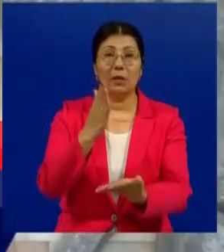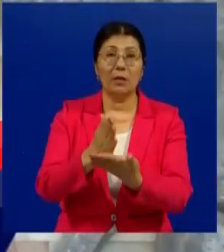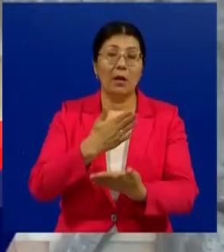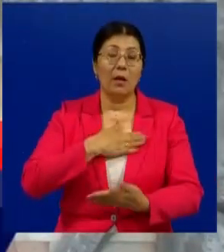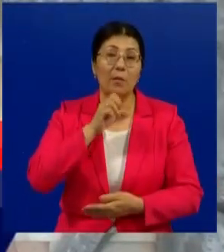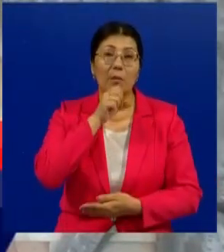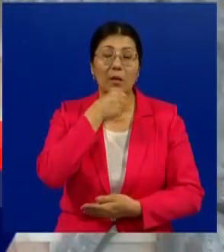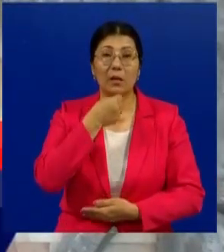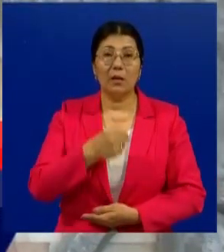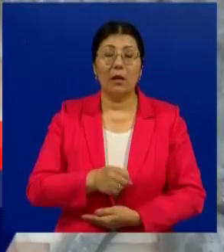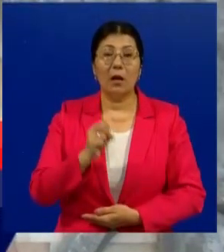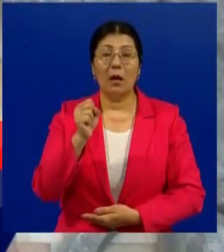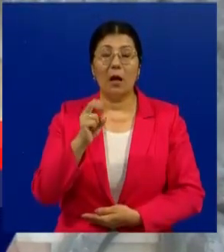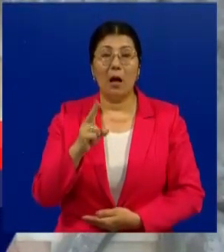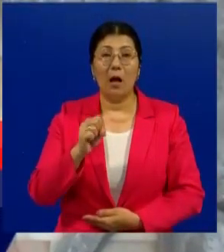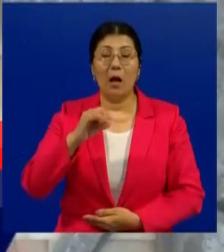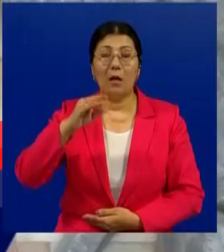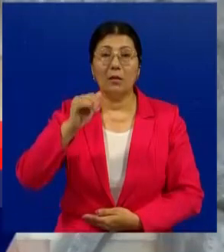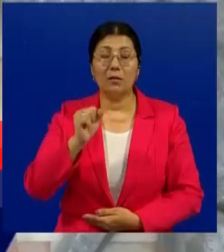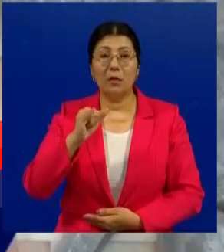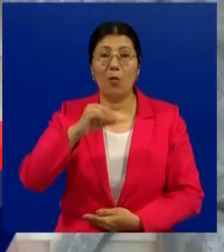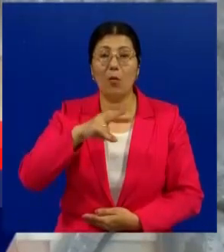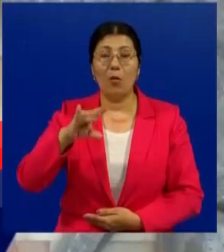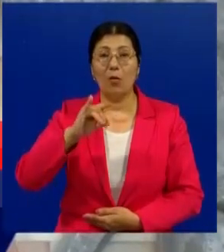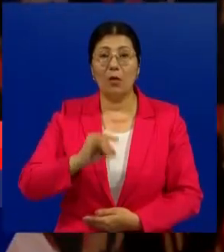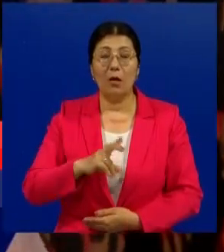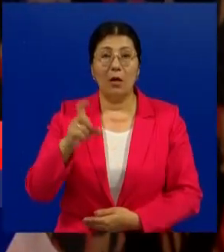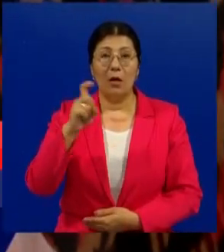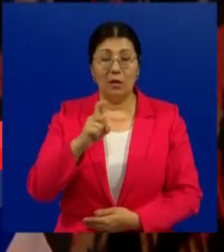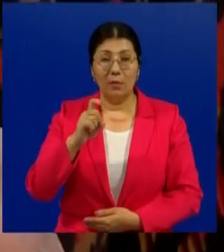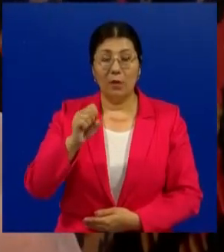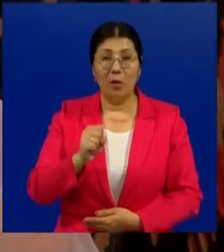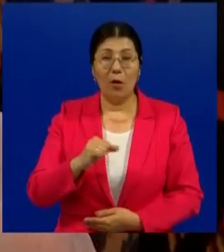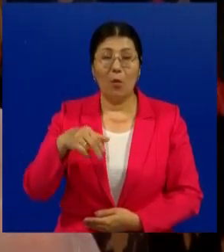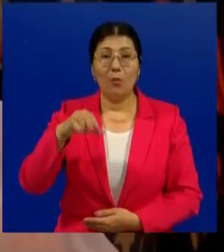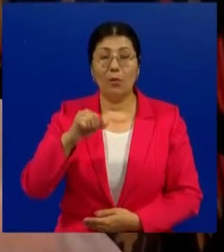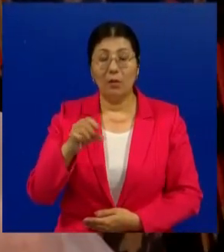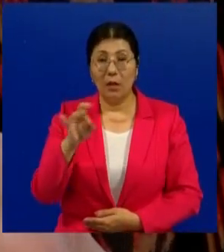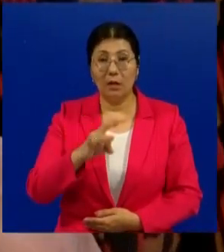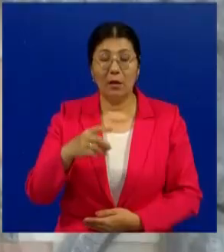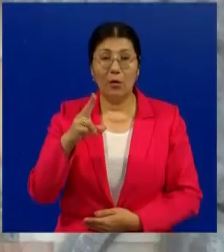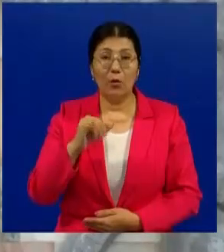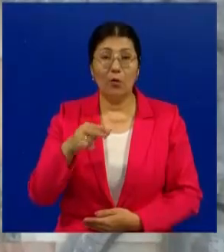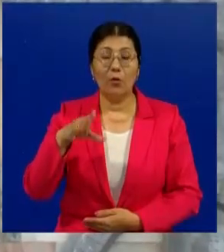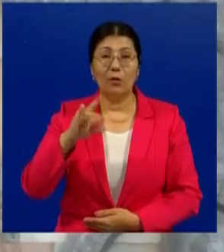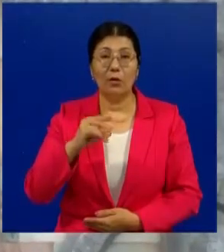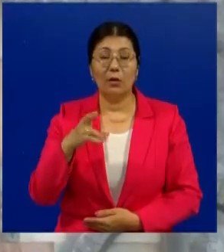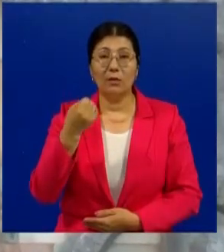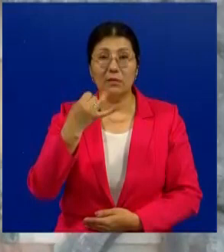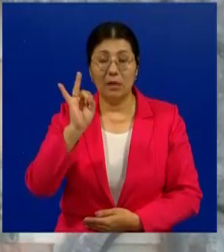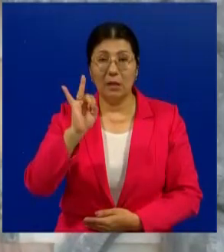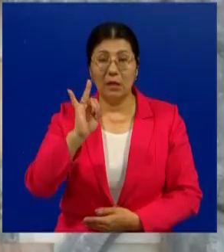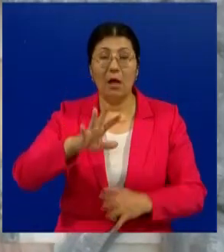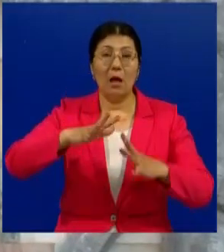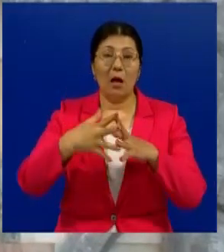атам Әкімәлі Қаржаулы, Құрамтау ауданы Құдықсай елді мекені болды. 18-ші ауылында